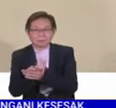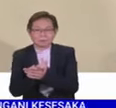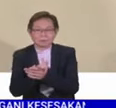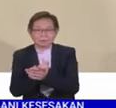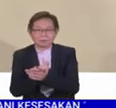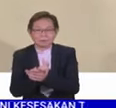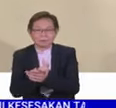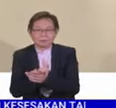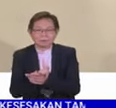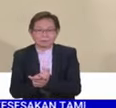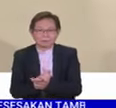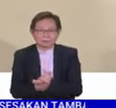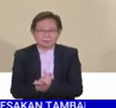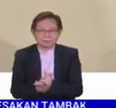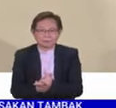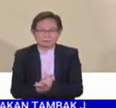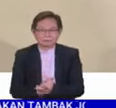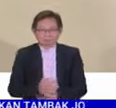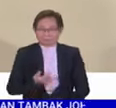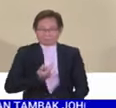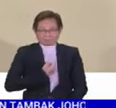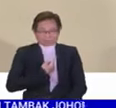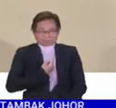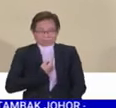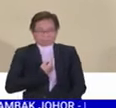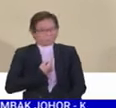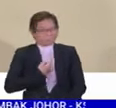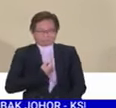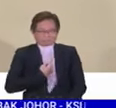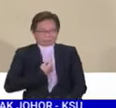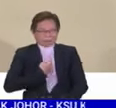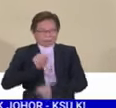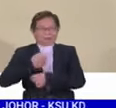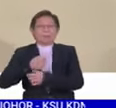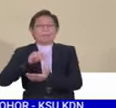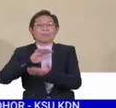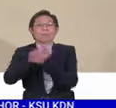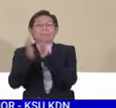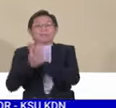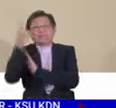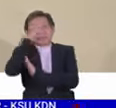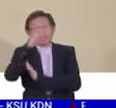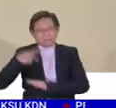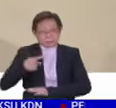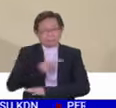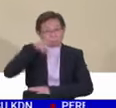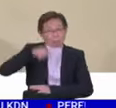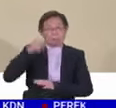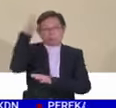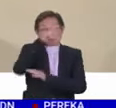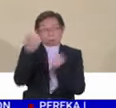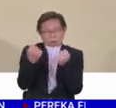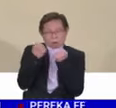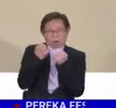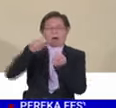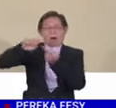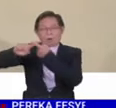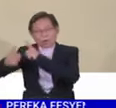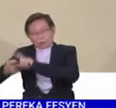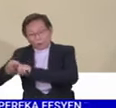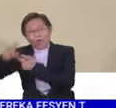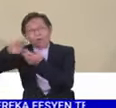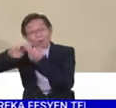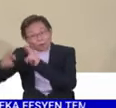kita juga tidak akan bersendirian dalam membentuk kajian. Kita perlukan kajian yang lebih kuat. Rakan-rakan kita